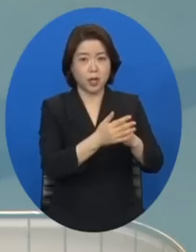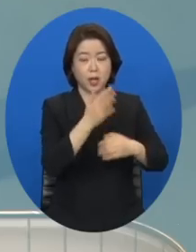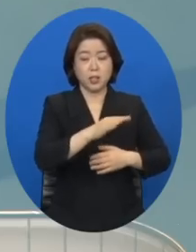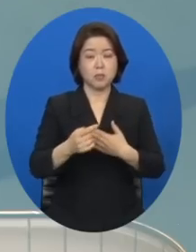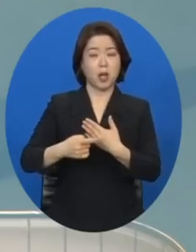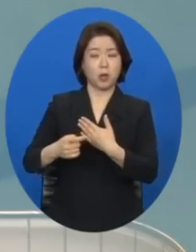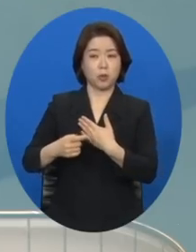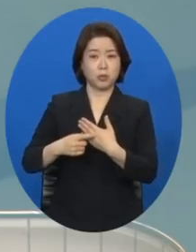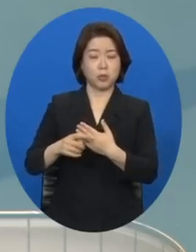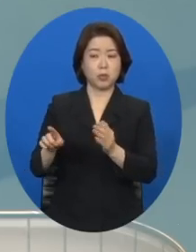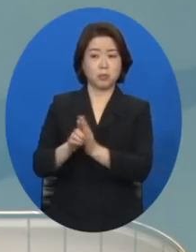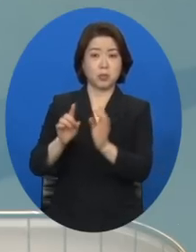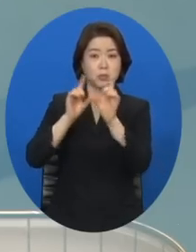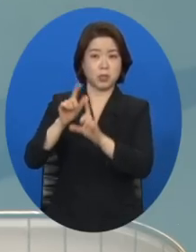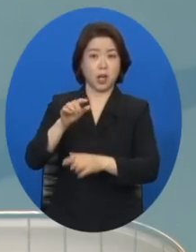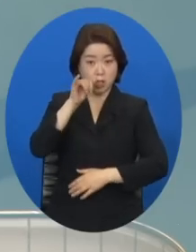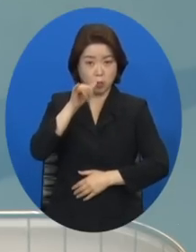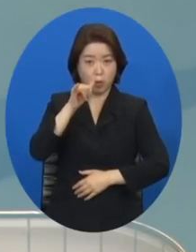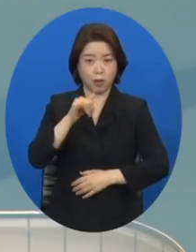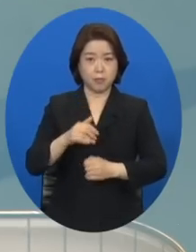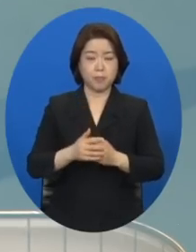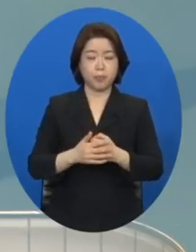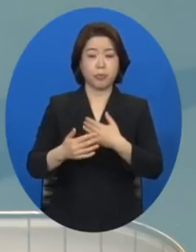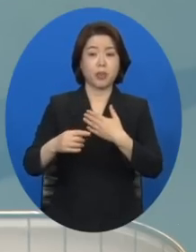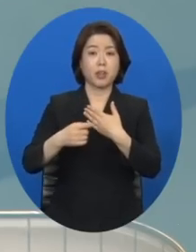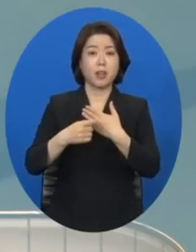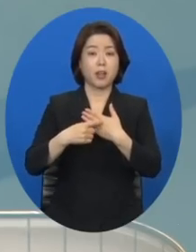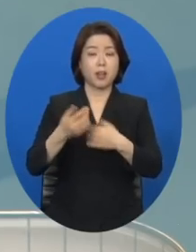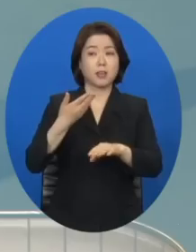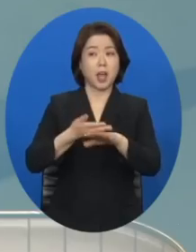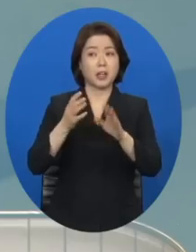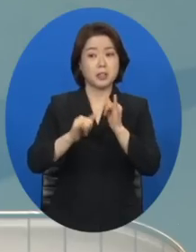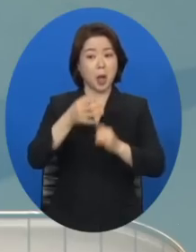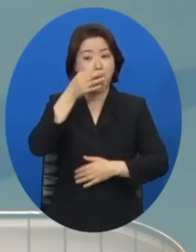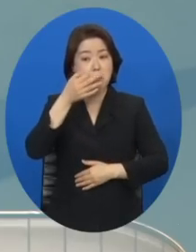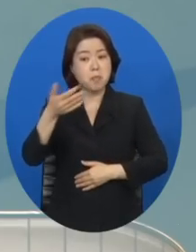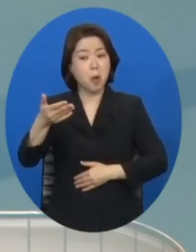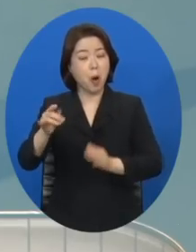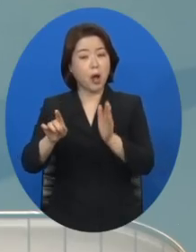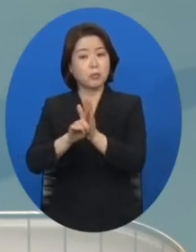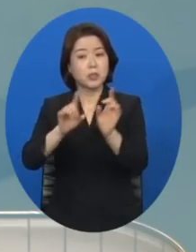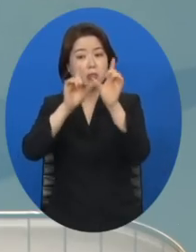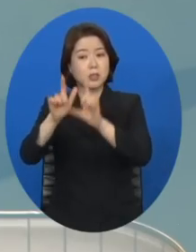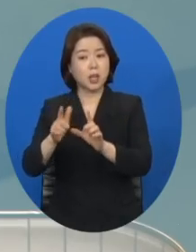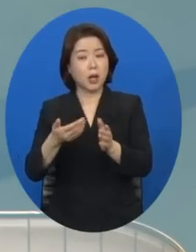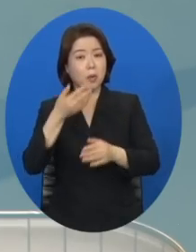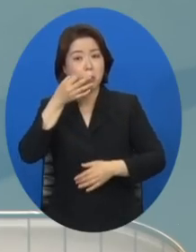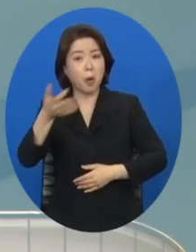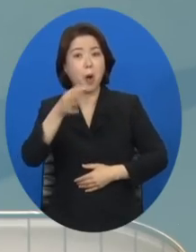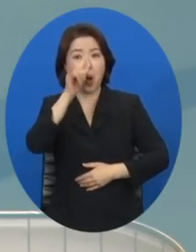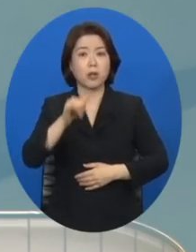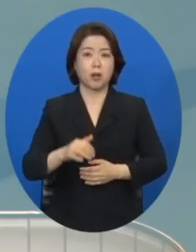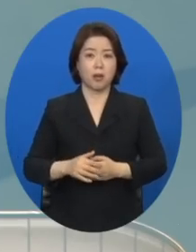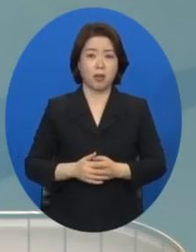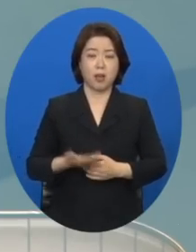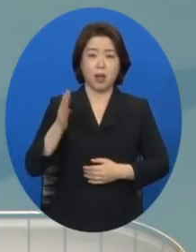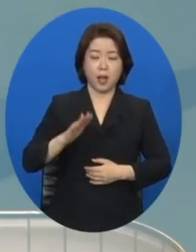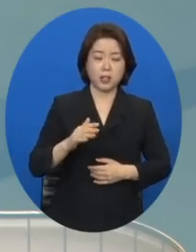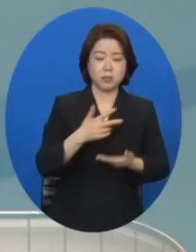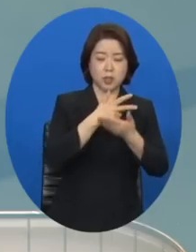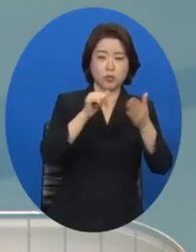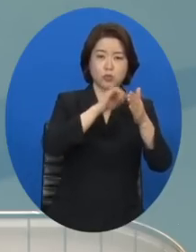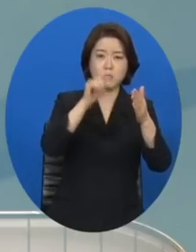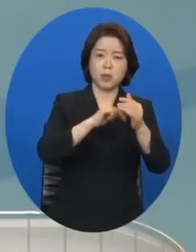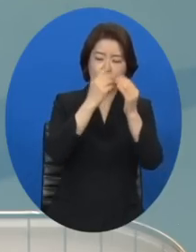그래서 그분이 표현은 남 보여주기 식의 신앙생활은 했습니다 그러나 주님 안에 온전히